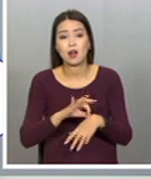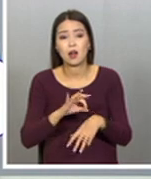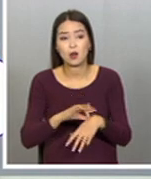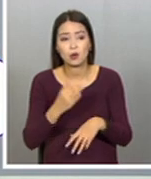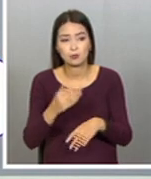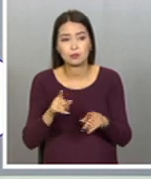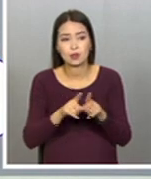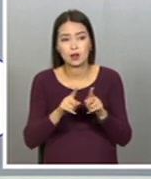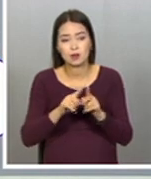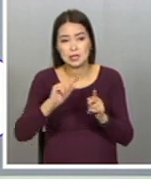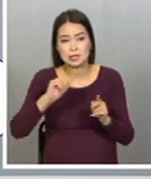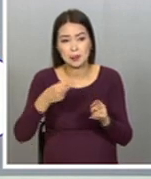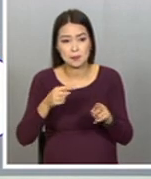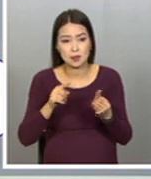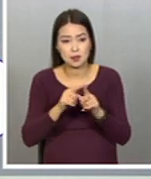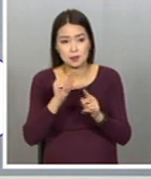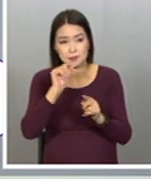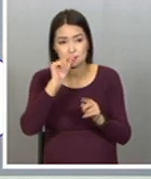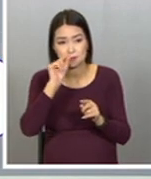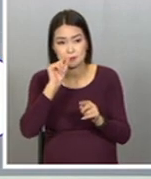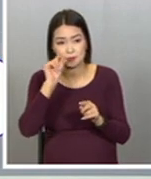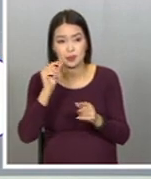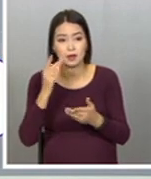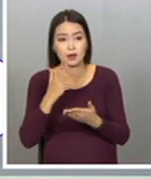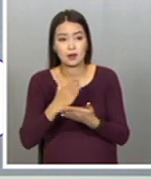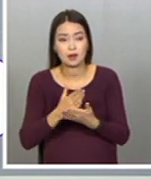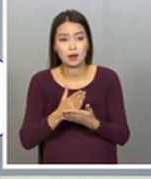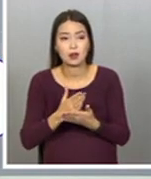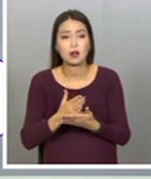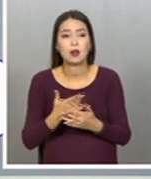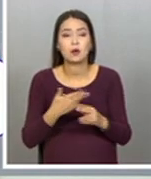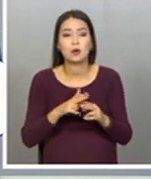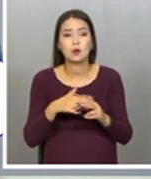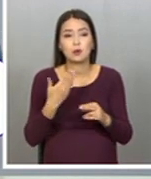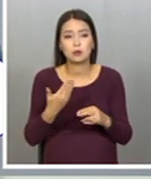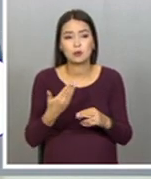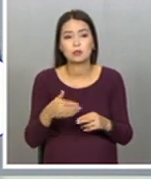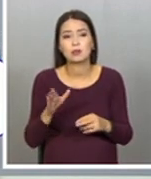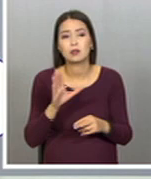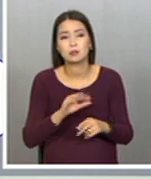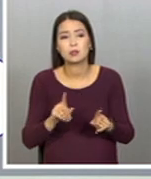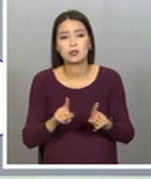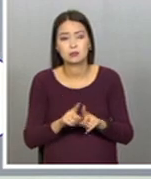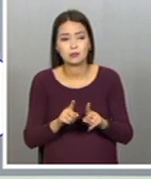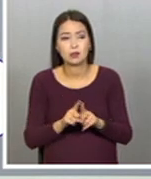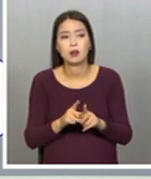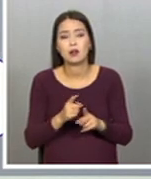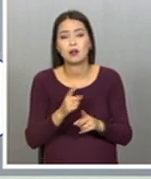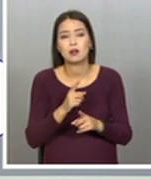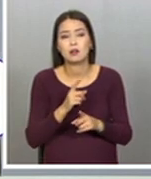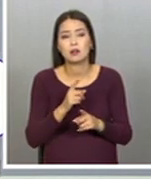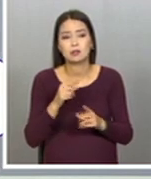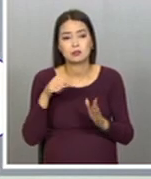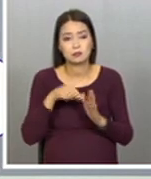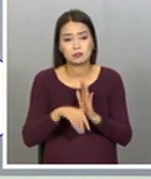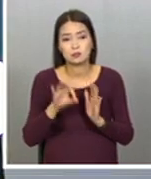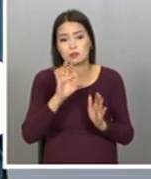ұқсайтын вибриондар. Негізінде ол көбінесе аш жекті зақымдайды.